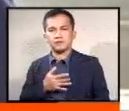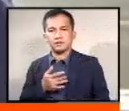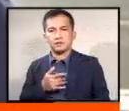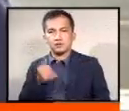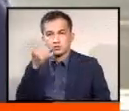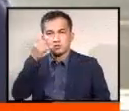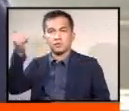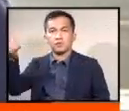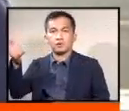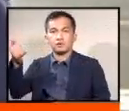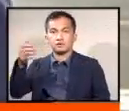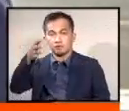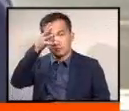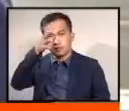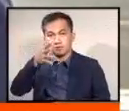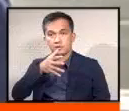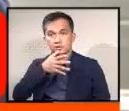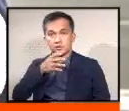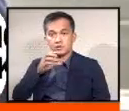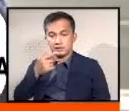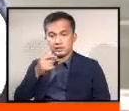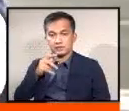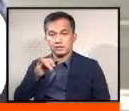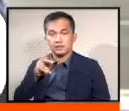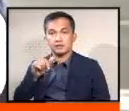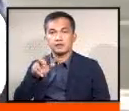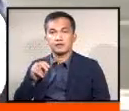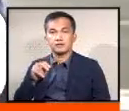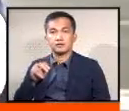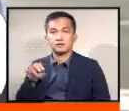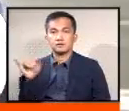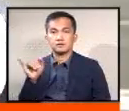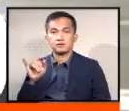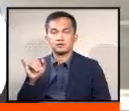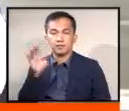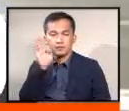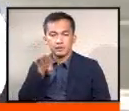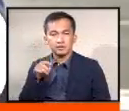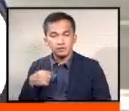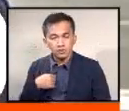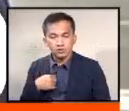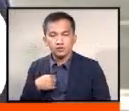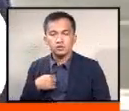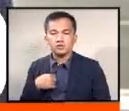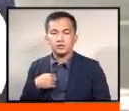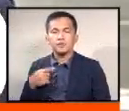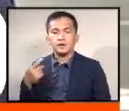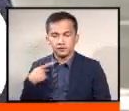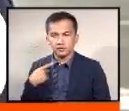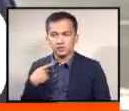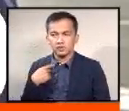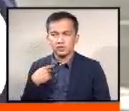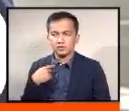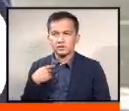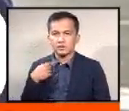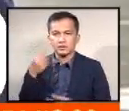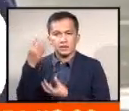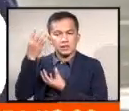tumawag po ako sa magulang ko dun sa Gatsalyan at saka sa mga kapatid ko na mayroon tayong update